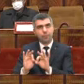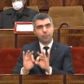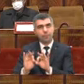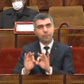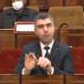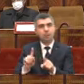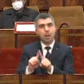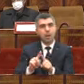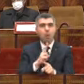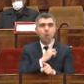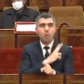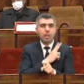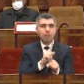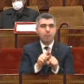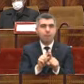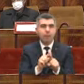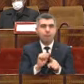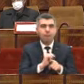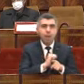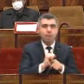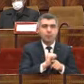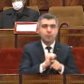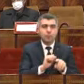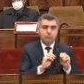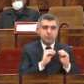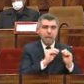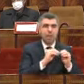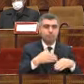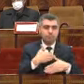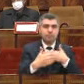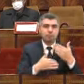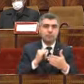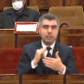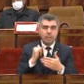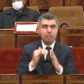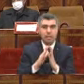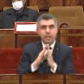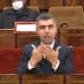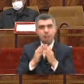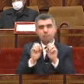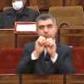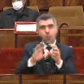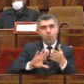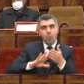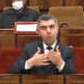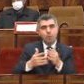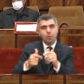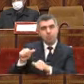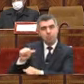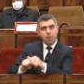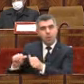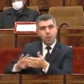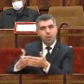المؤطرات والمؤطرين، غياب ديال نموذج بيداغوجي متكامل، تعدد المناهج